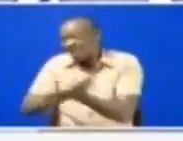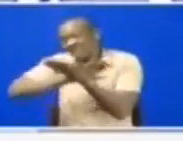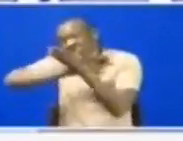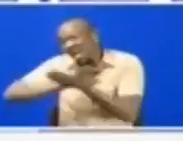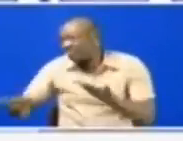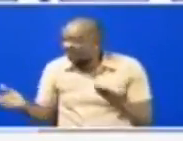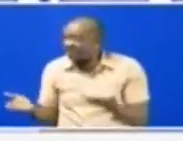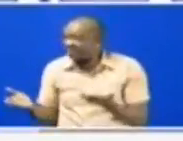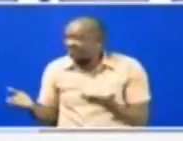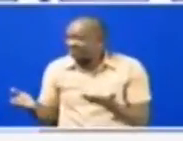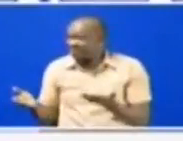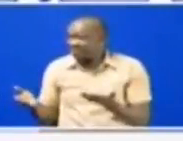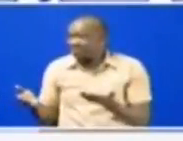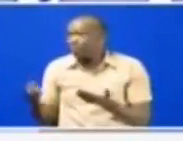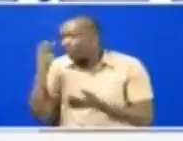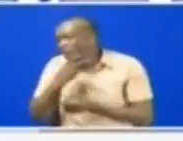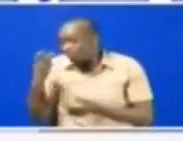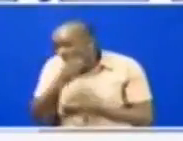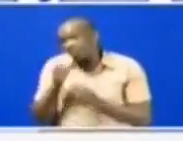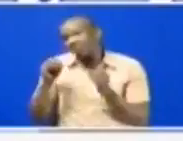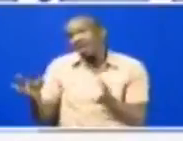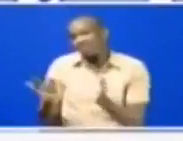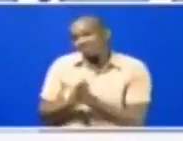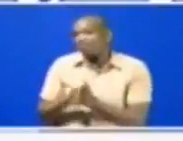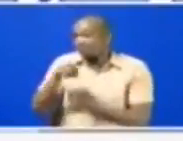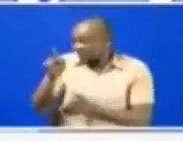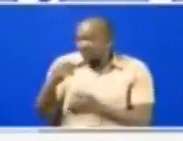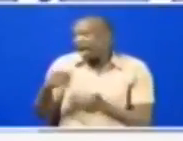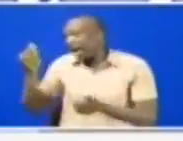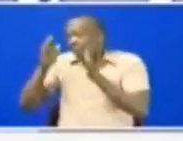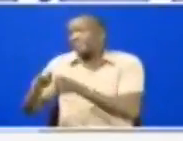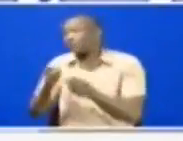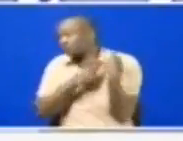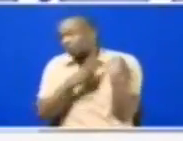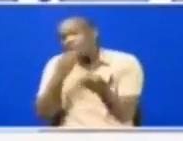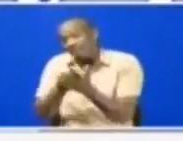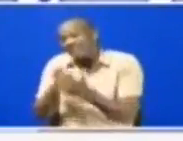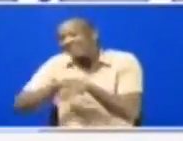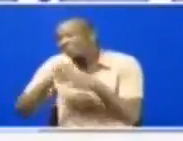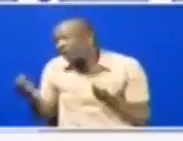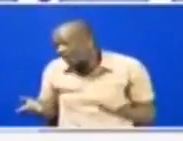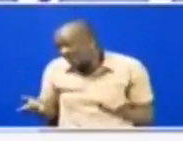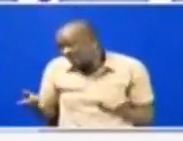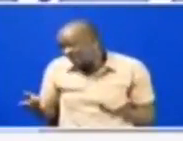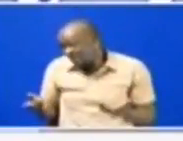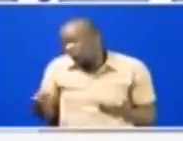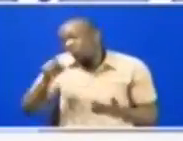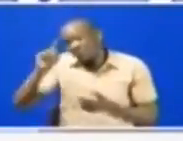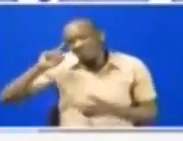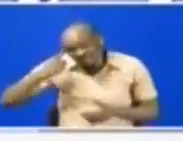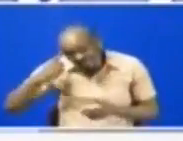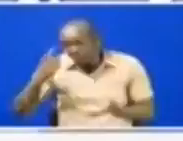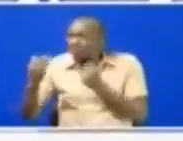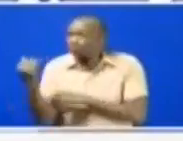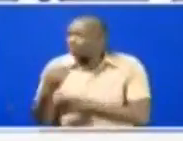tena ati wao pesa labda azikukuja na mwenye alitaka kuja na pesa. Sasa mtazipata wapi Nairobi? Sasa webu fikirie labda uko